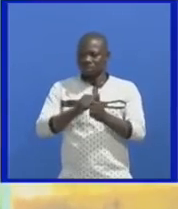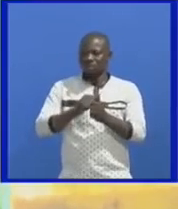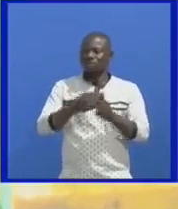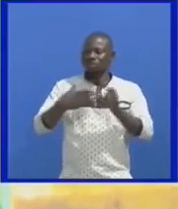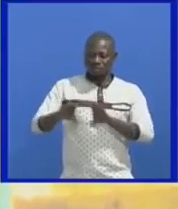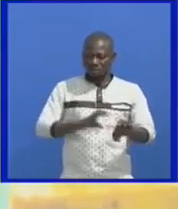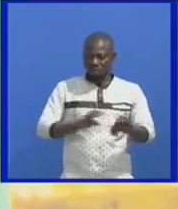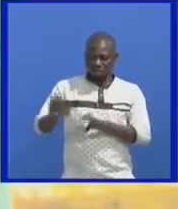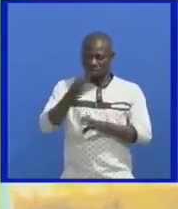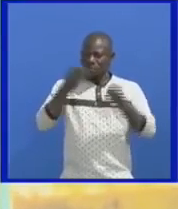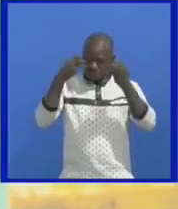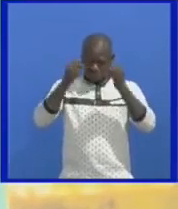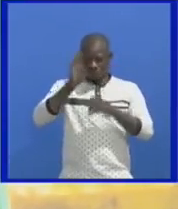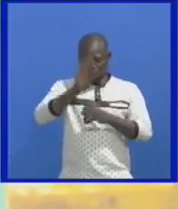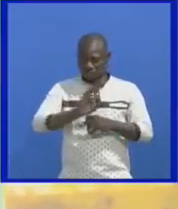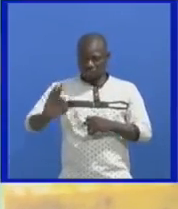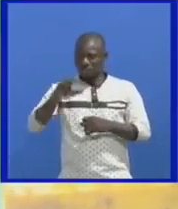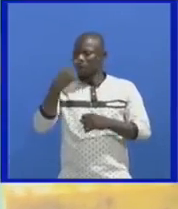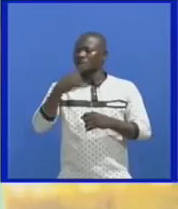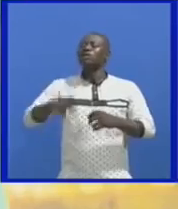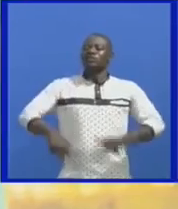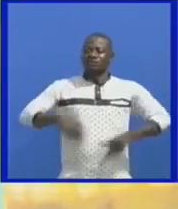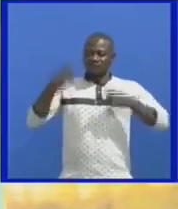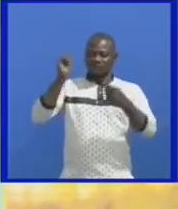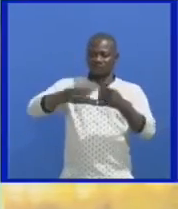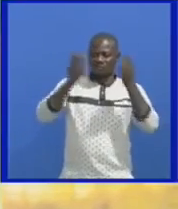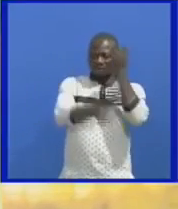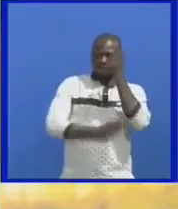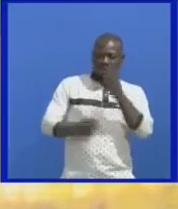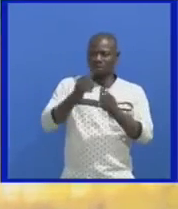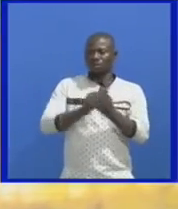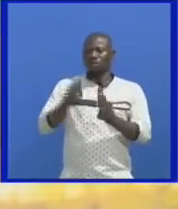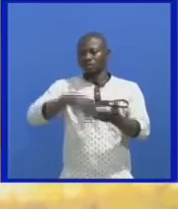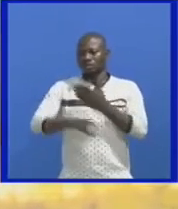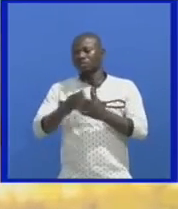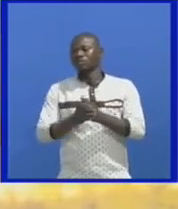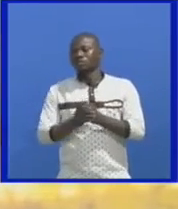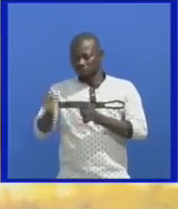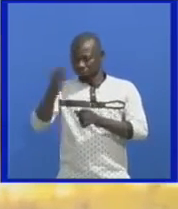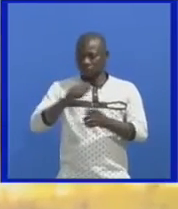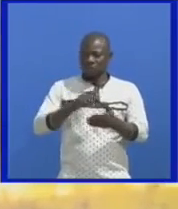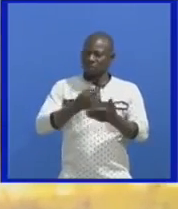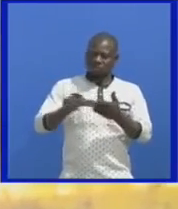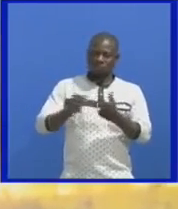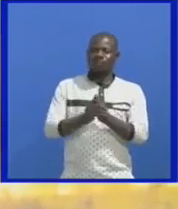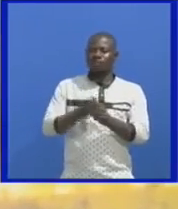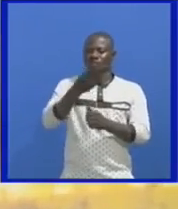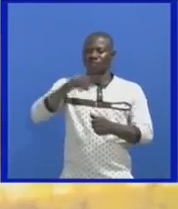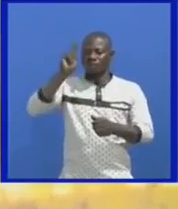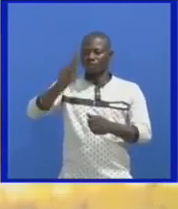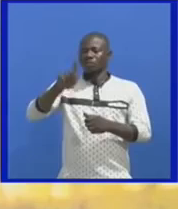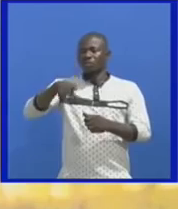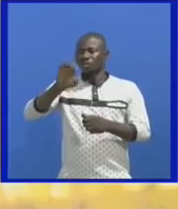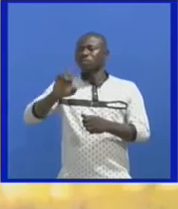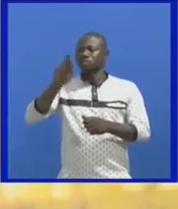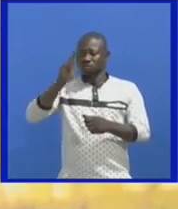des Burkinabés de l'extérieur du processus électoral. L'UPC affirme son